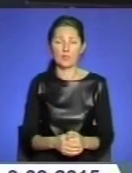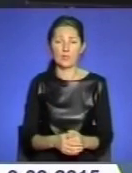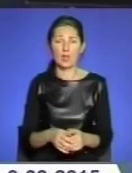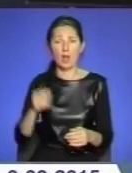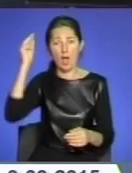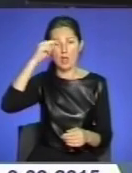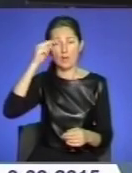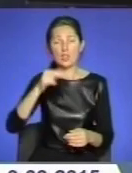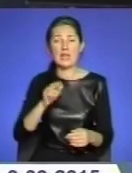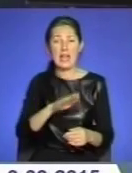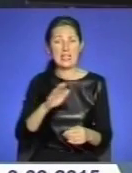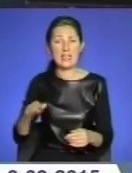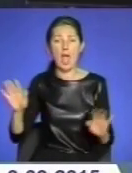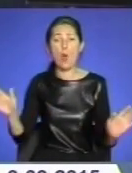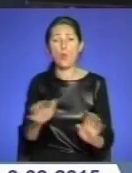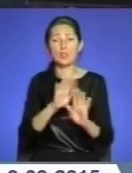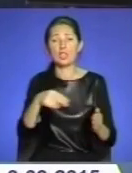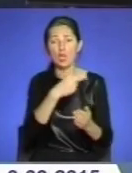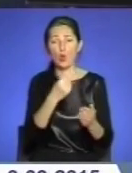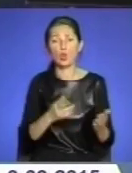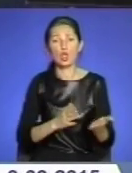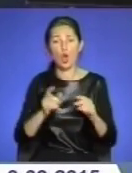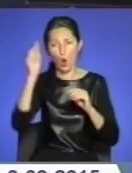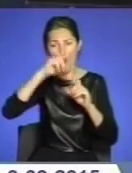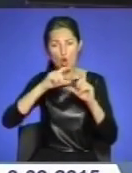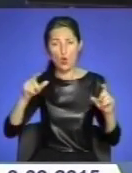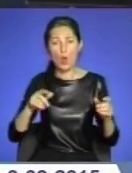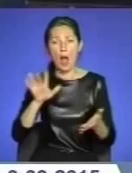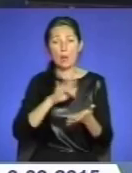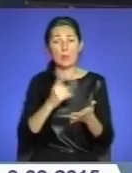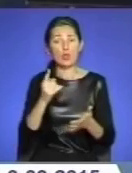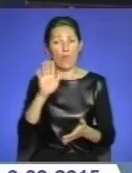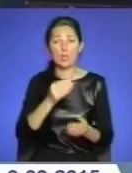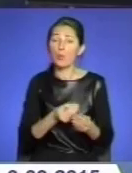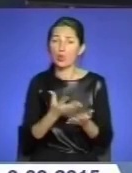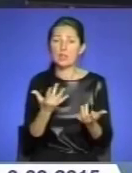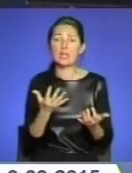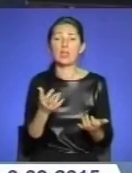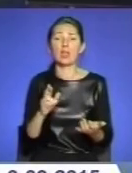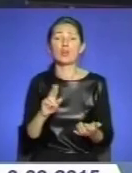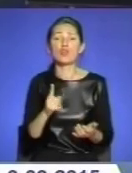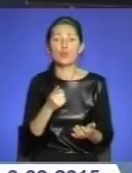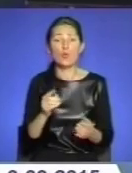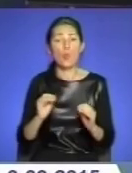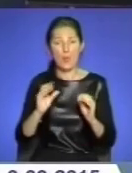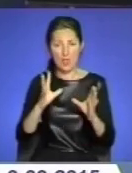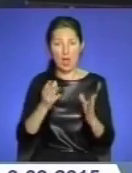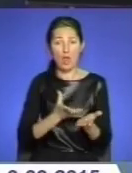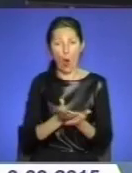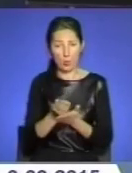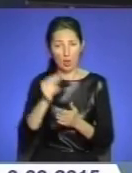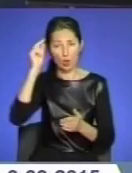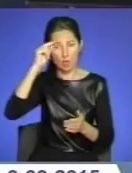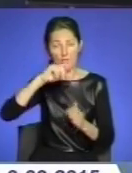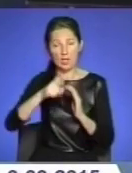Навчання дітей у музичних і художніх школах міста з 1 вересня подорожчало. Наскільки саме і чому підвищили плату за навчання,